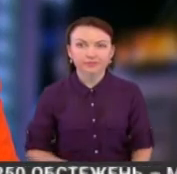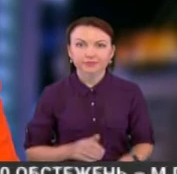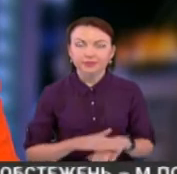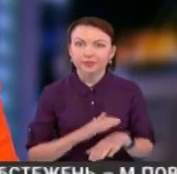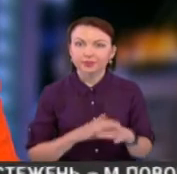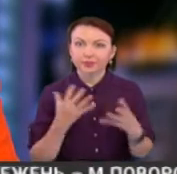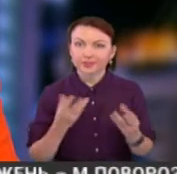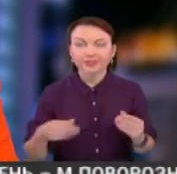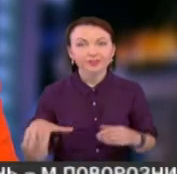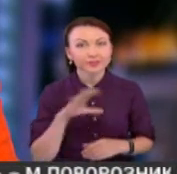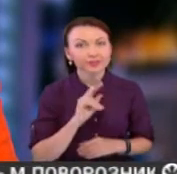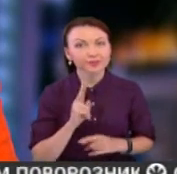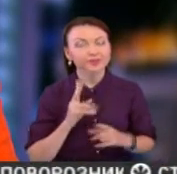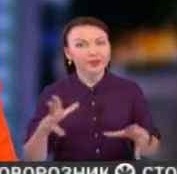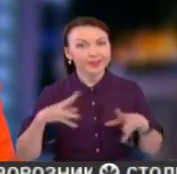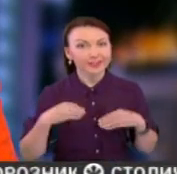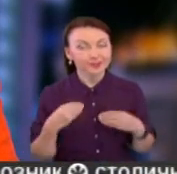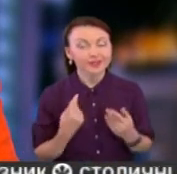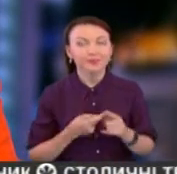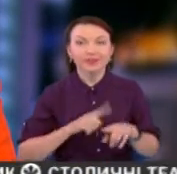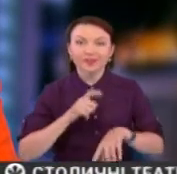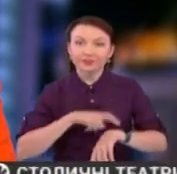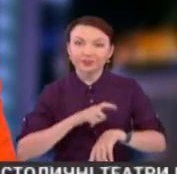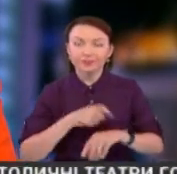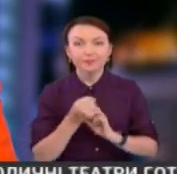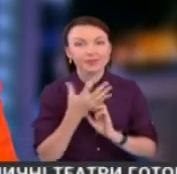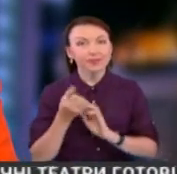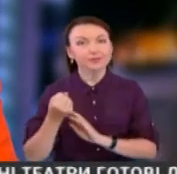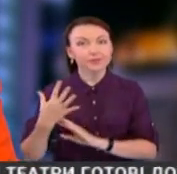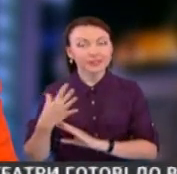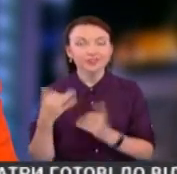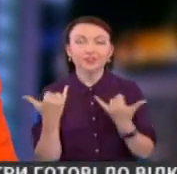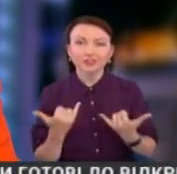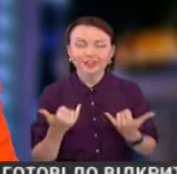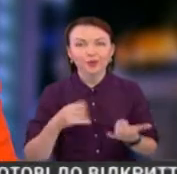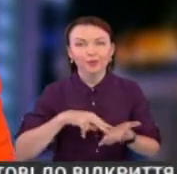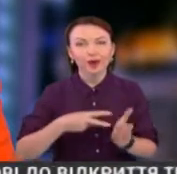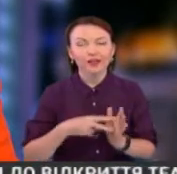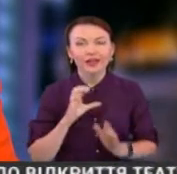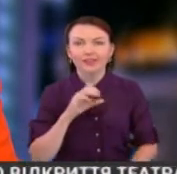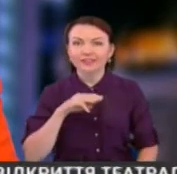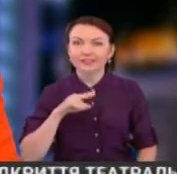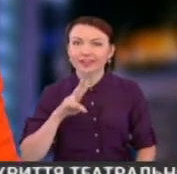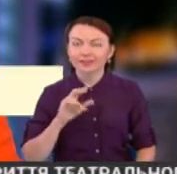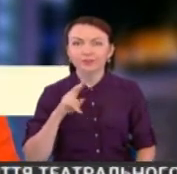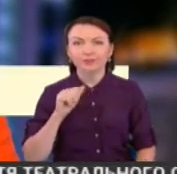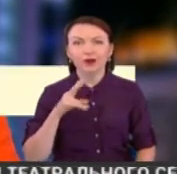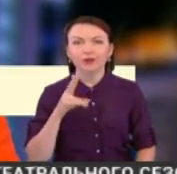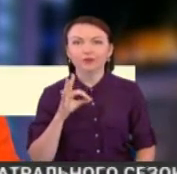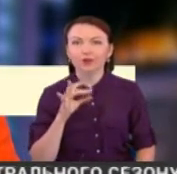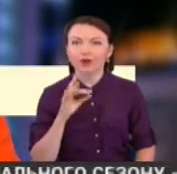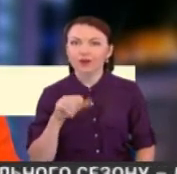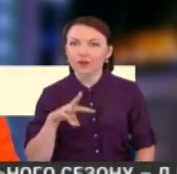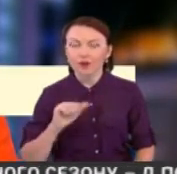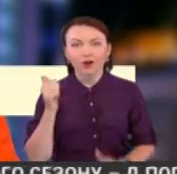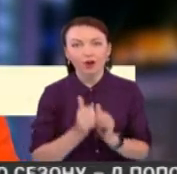добрий день усім, хто в ці хвилини разом з нами. На годиннику у нас 15:15 і в ефірі проект СТН «Панорама». Щотижня ми будемо